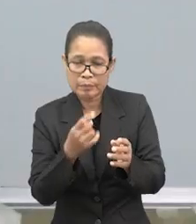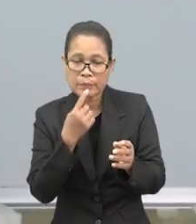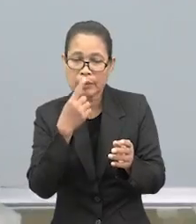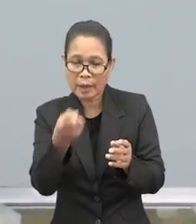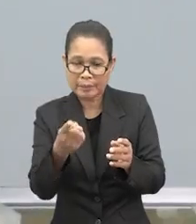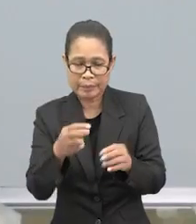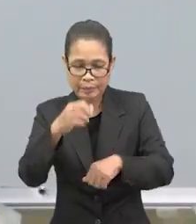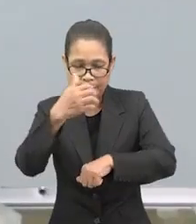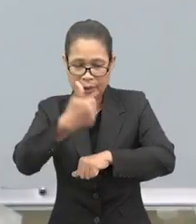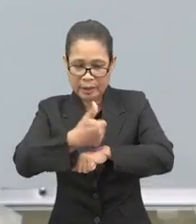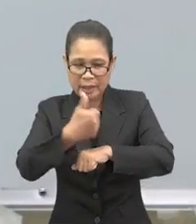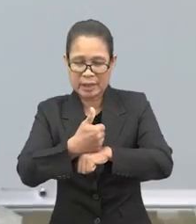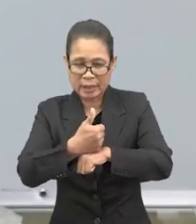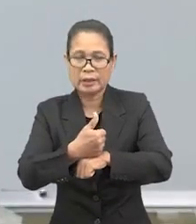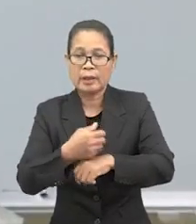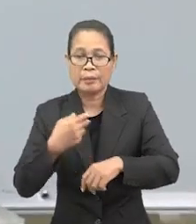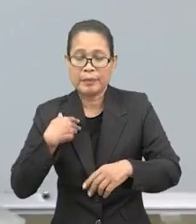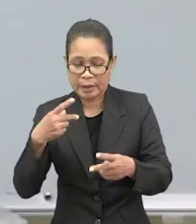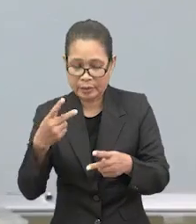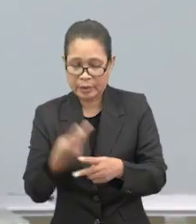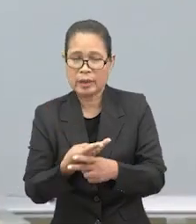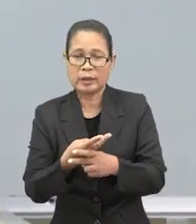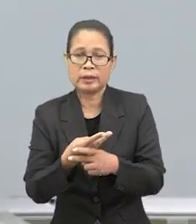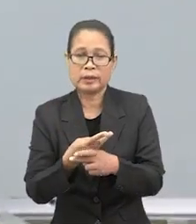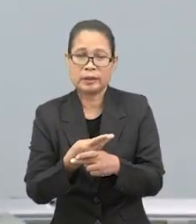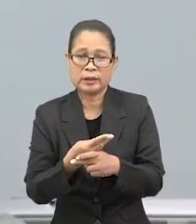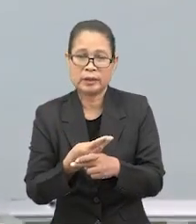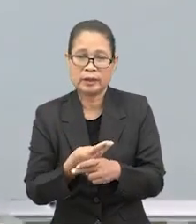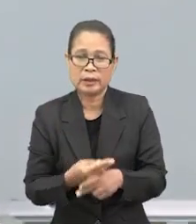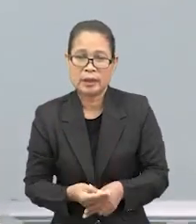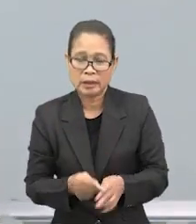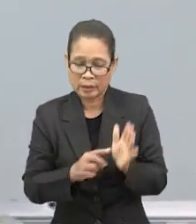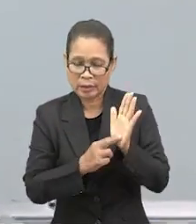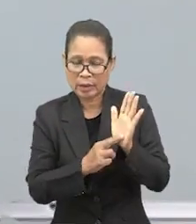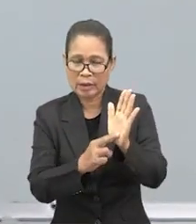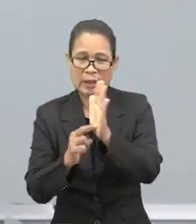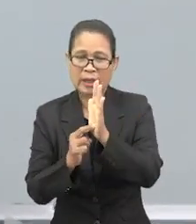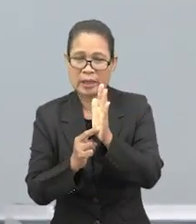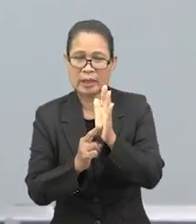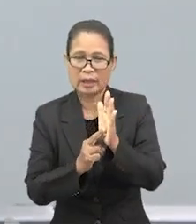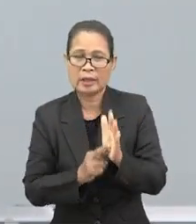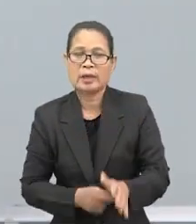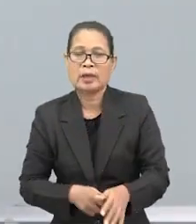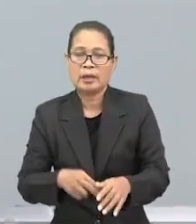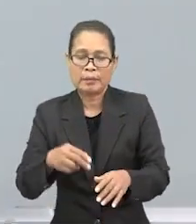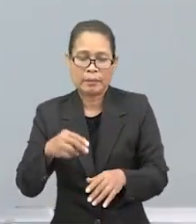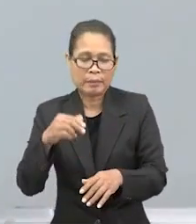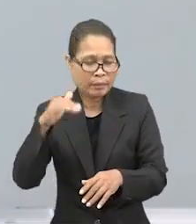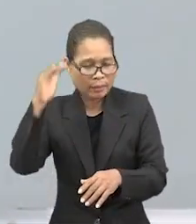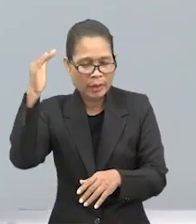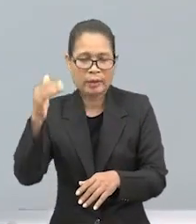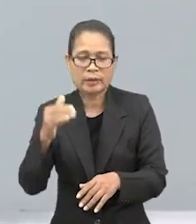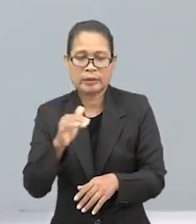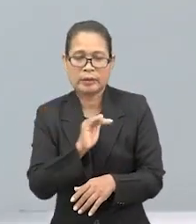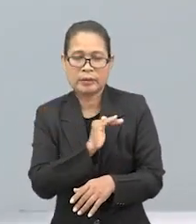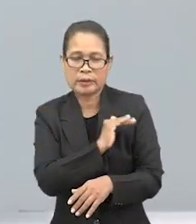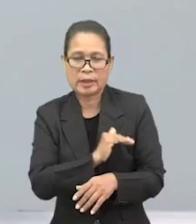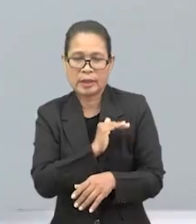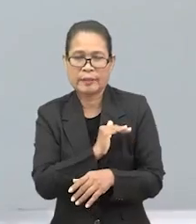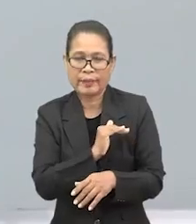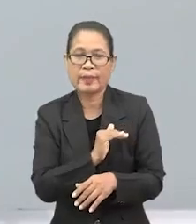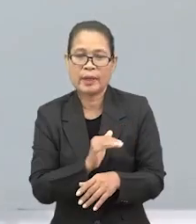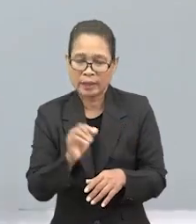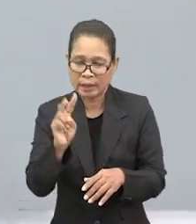rơ dột bòm ra bật thiên. Đại nơi khăn ông nốt cư miên tu ổng, dương tu do tu ổng ấy. Đại khăn ông ủ tiết hóa nít nè khu do tu ổng bong sục